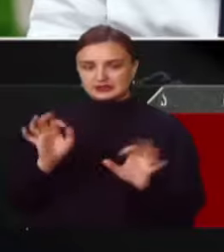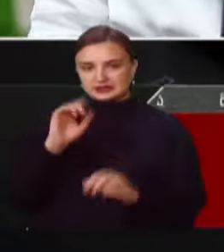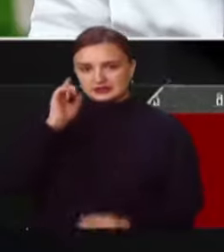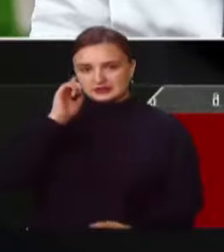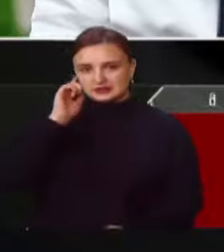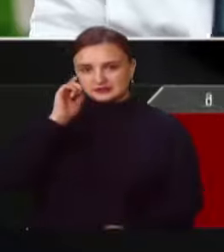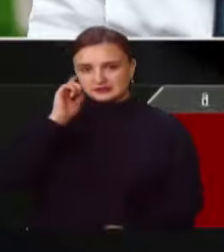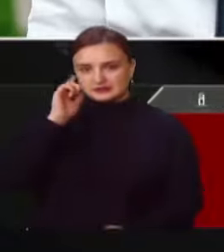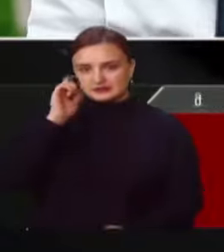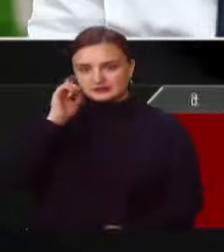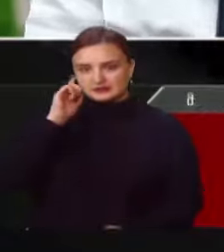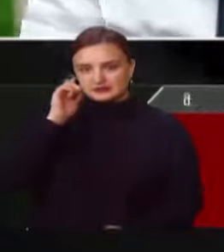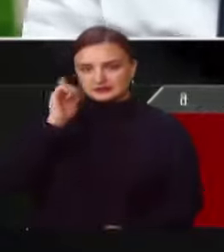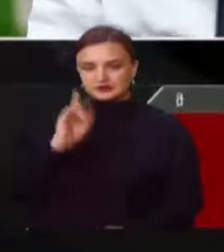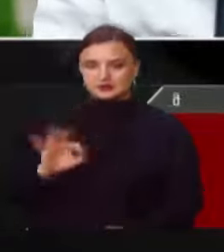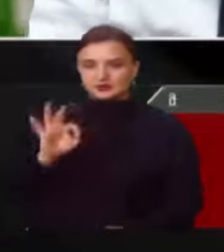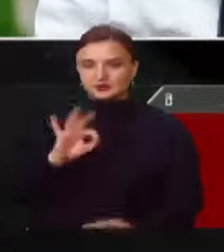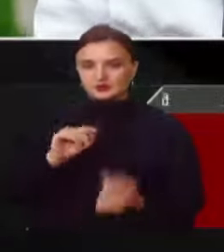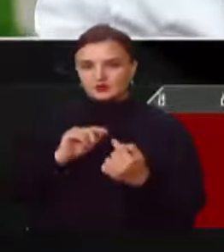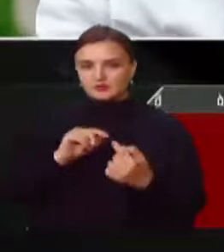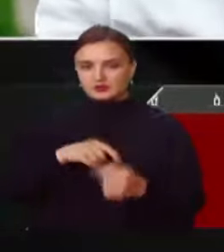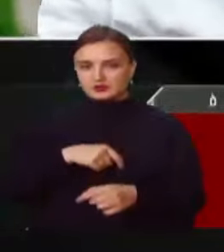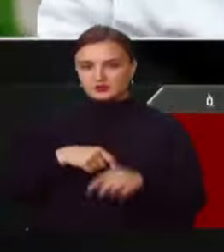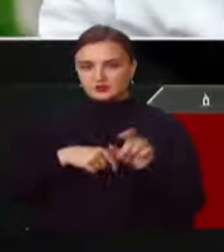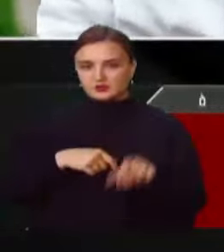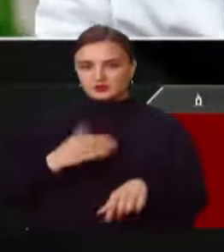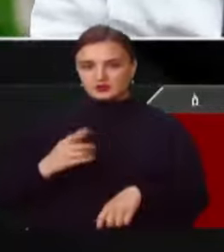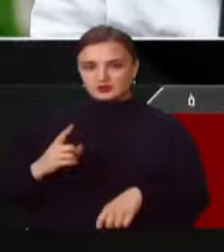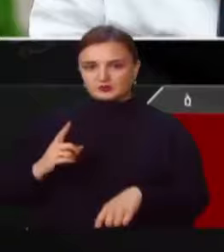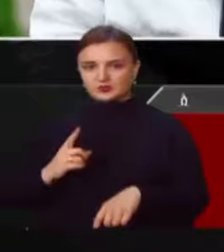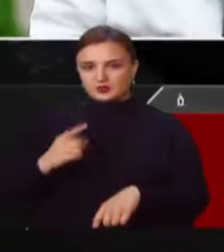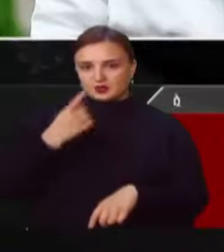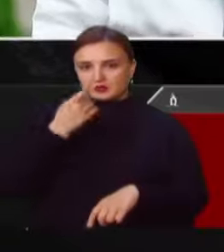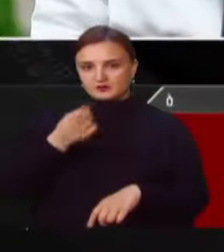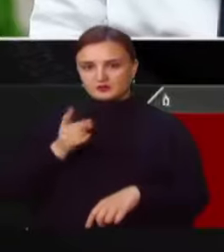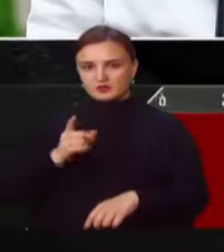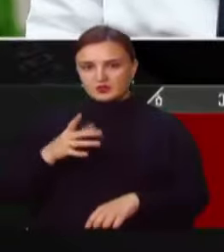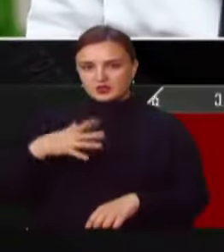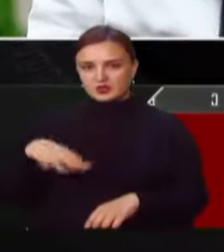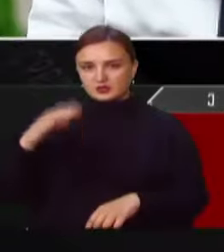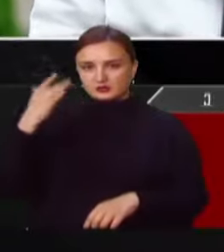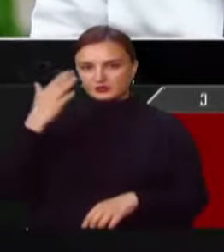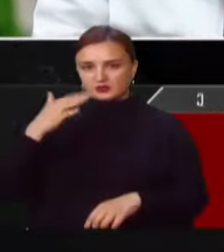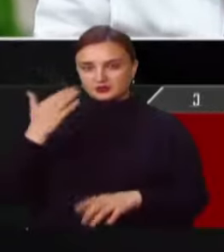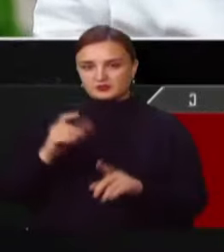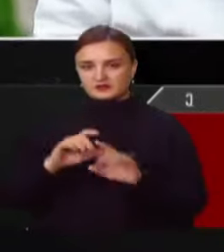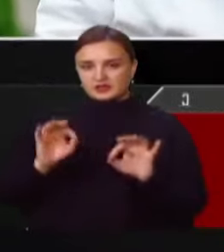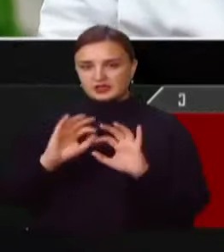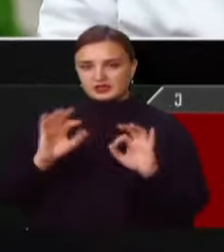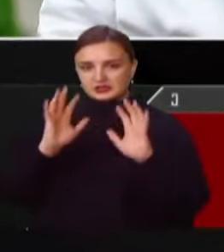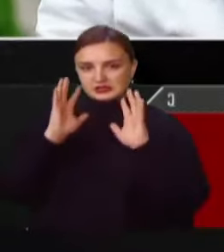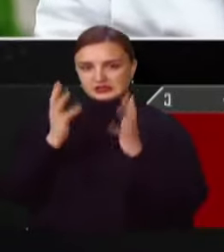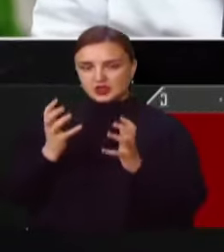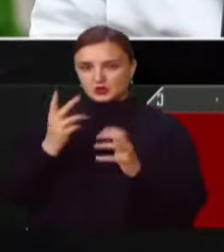რაც შეეხება უშუალოდ ოპოზიციონერი დეპუტატის მოლოდინებს და მუქარას, ქართულ ოცნებაში მის განცხადებას სერიოზულად